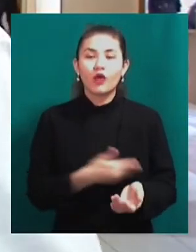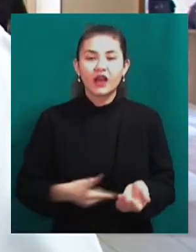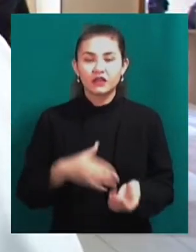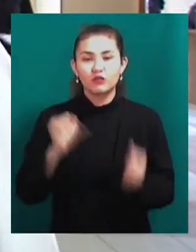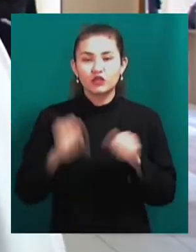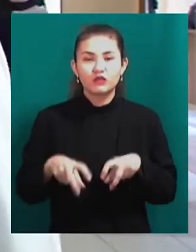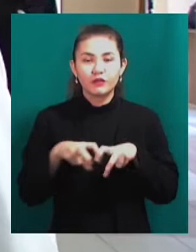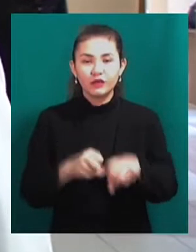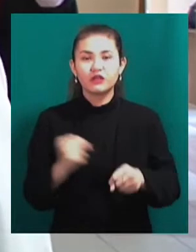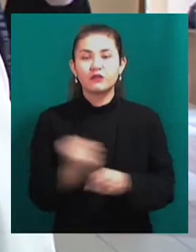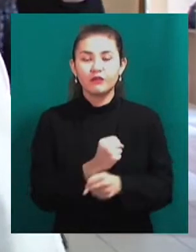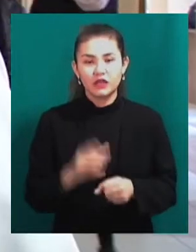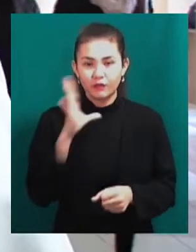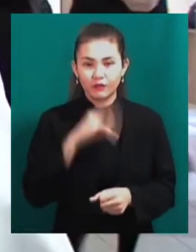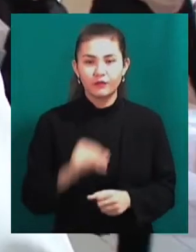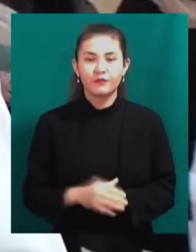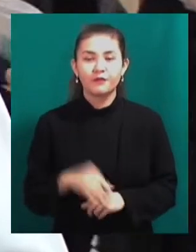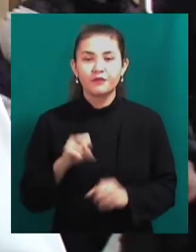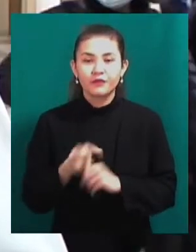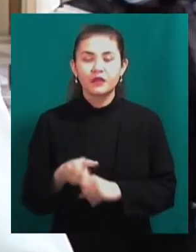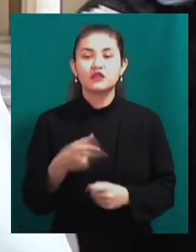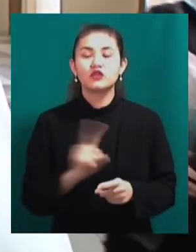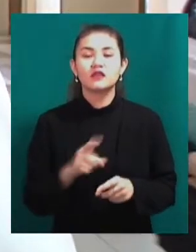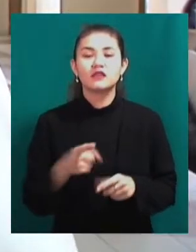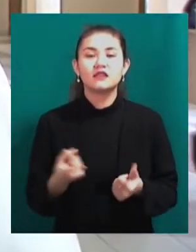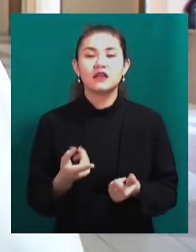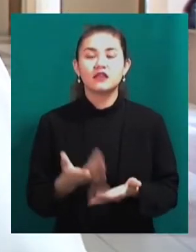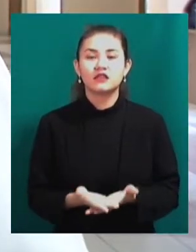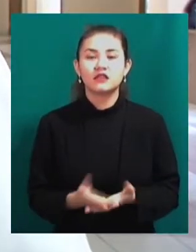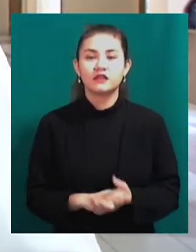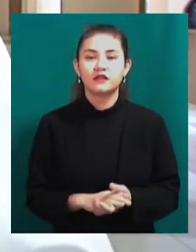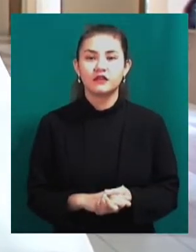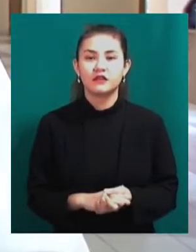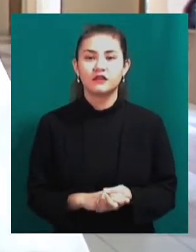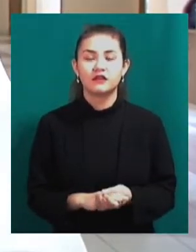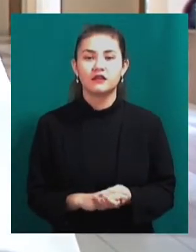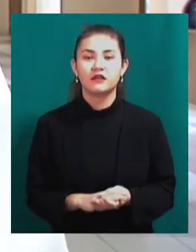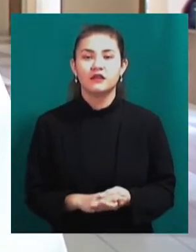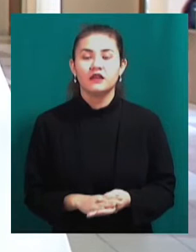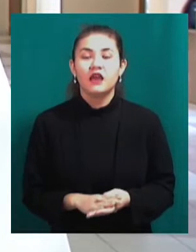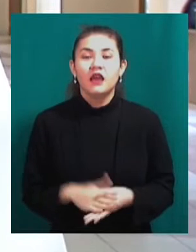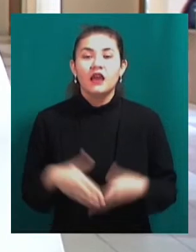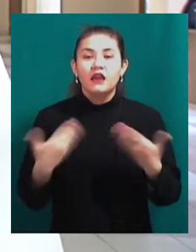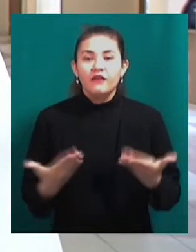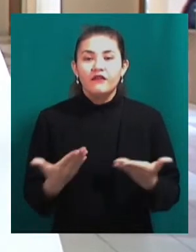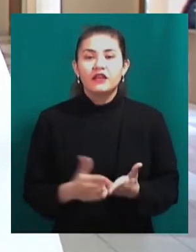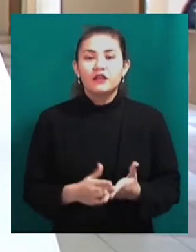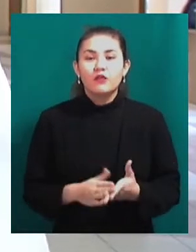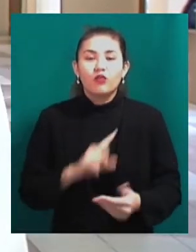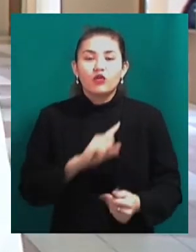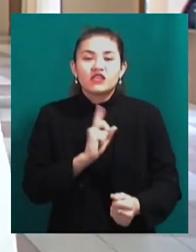бігти. Що це значить? Це значить про те, що він навіть посилив той